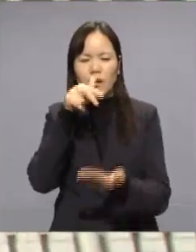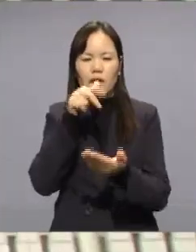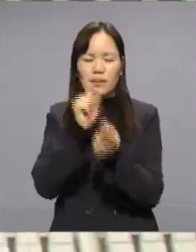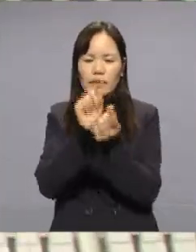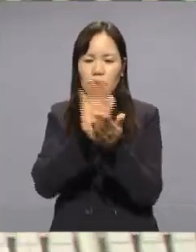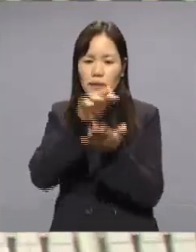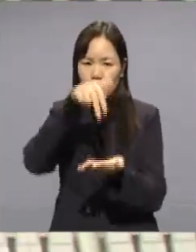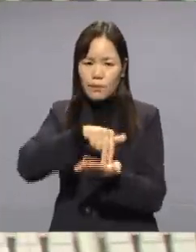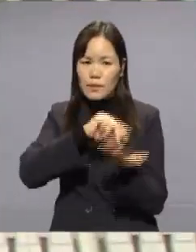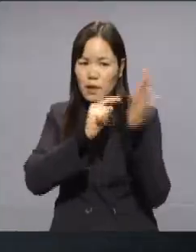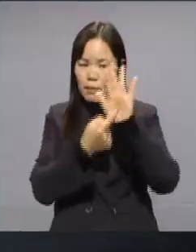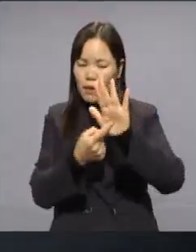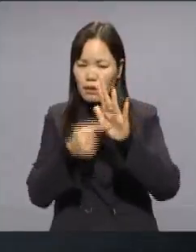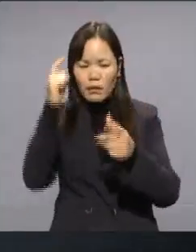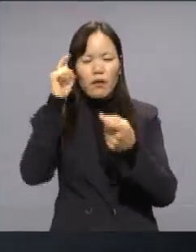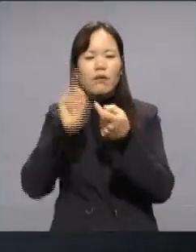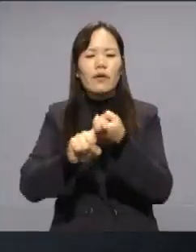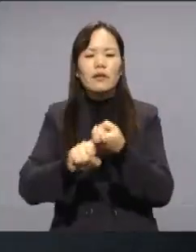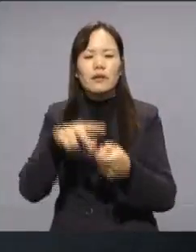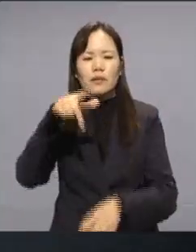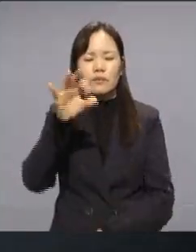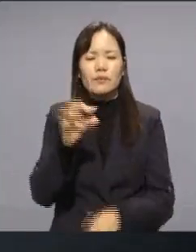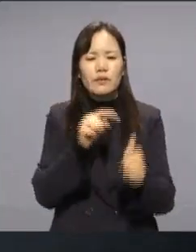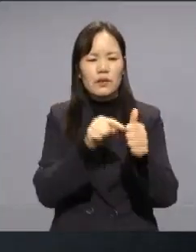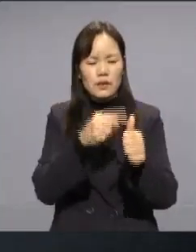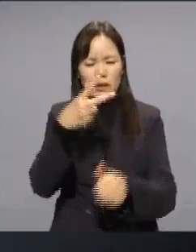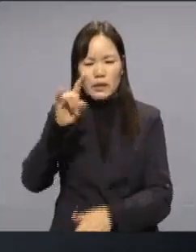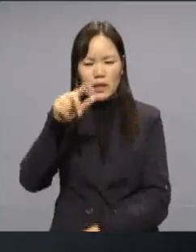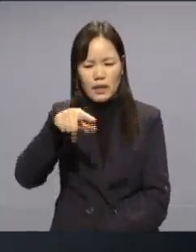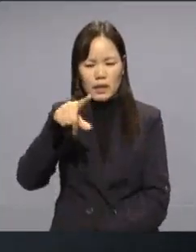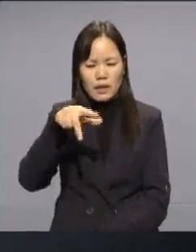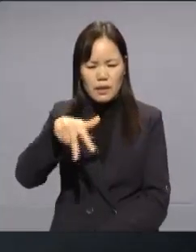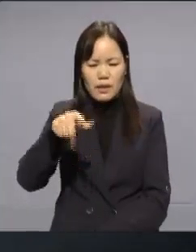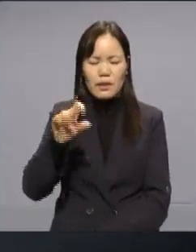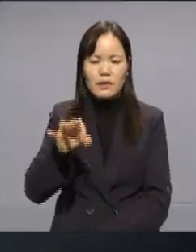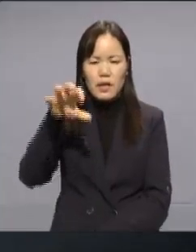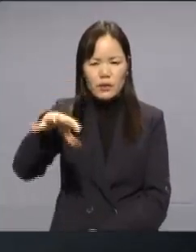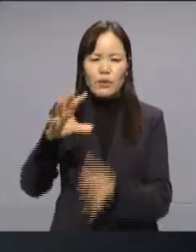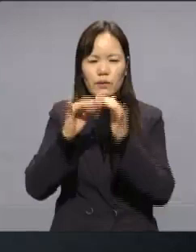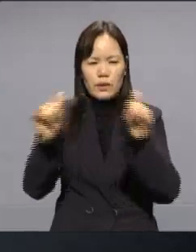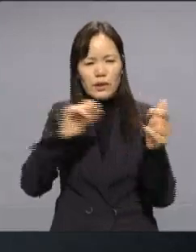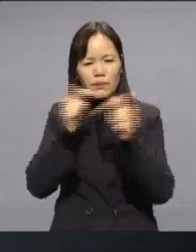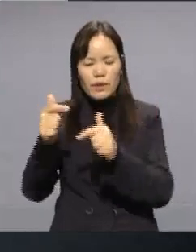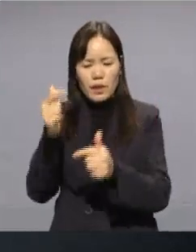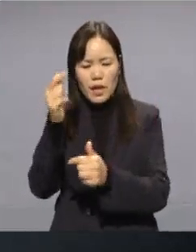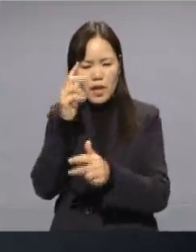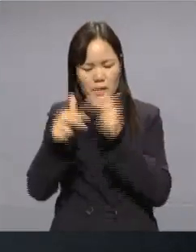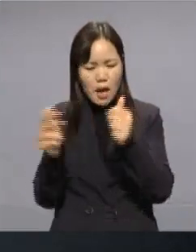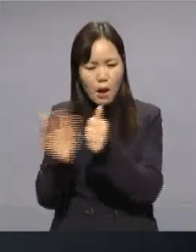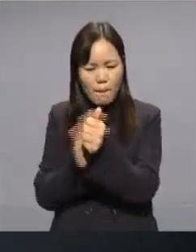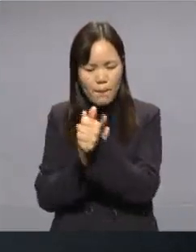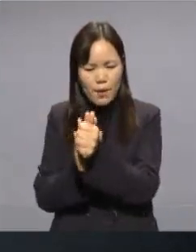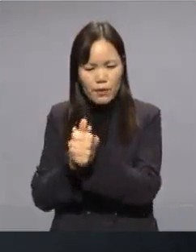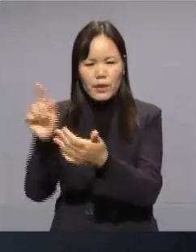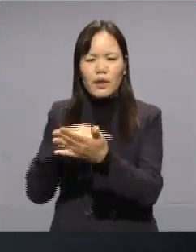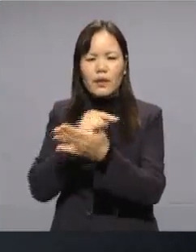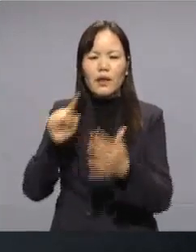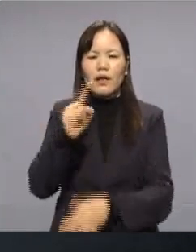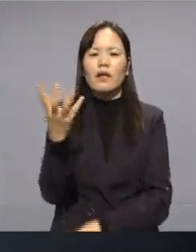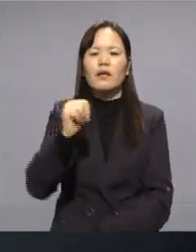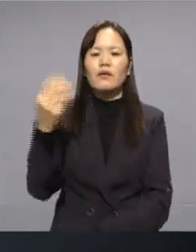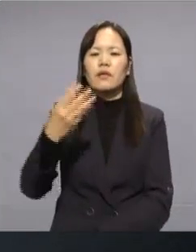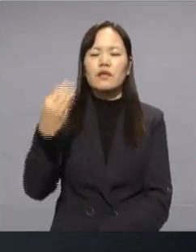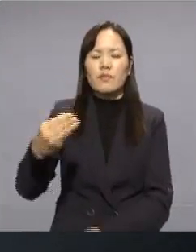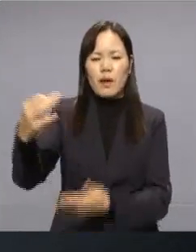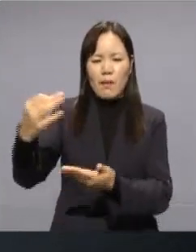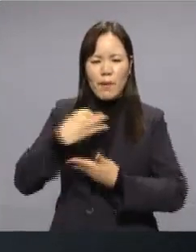밝힐지 주목되고 있습니다. 정 실장은 대장동 일당에게 사업 편의 제공 대가로 1억 4천만 원을 수수하고